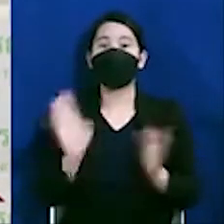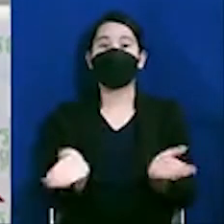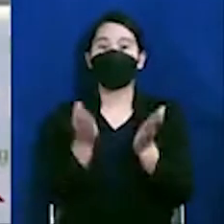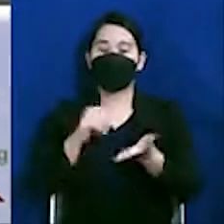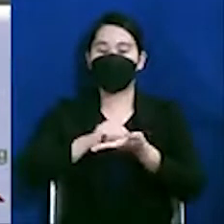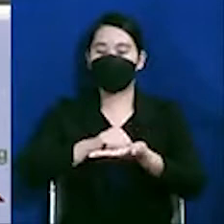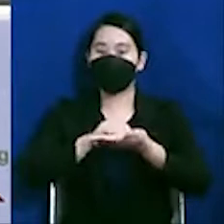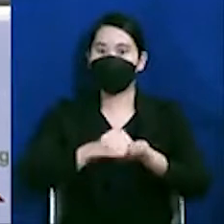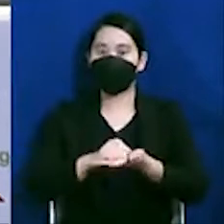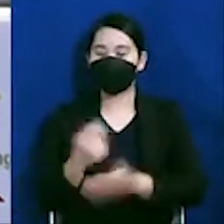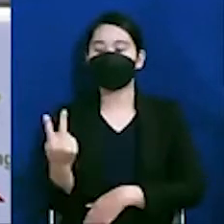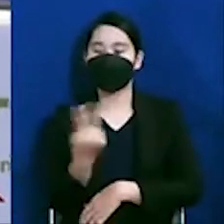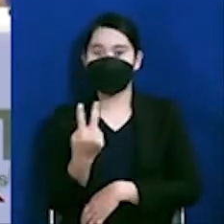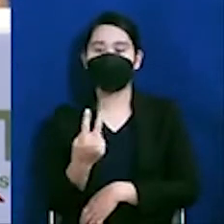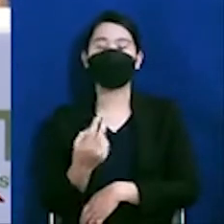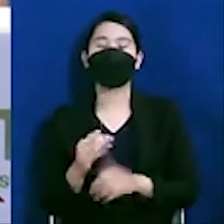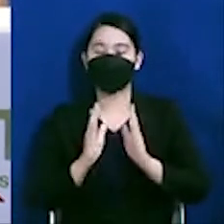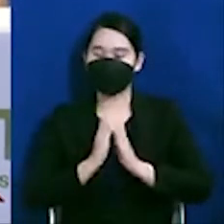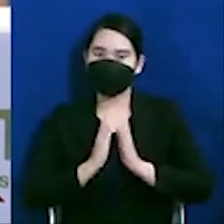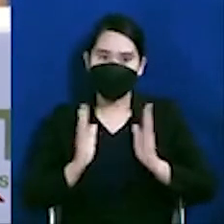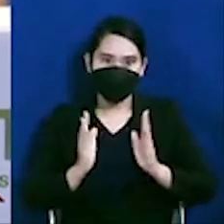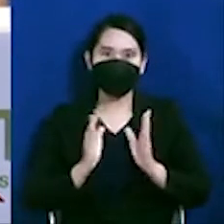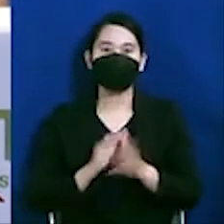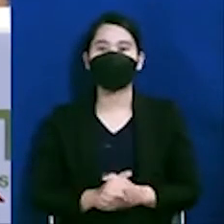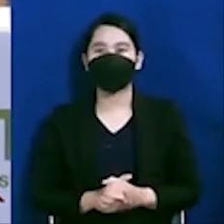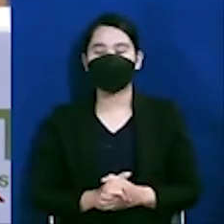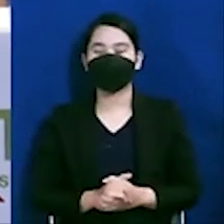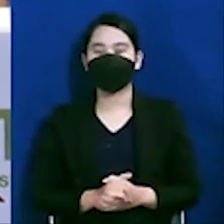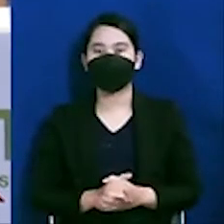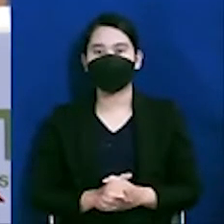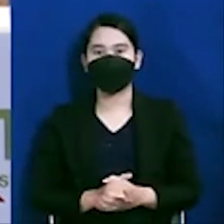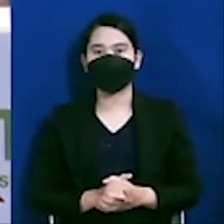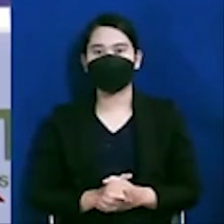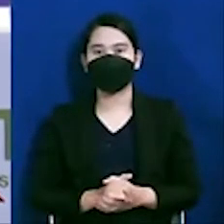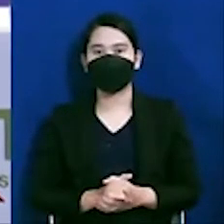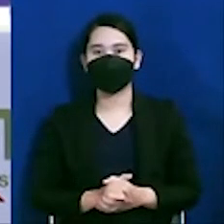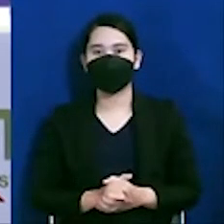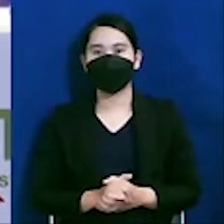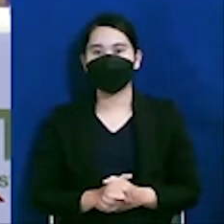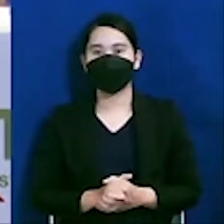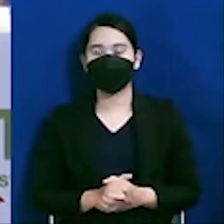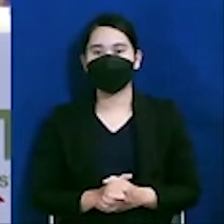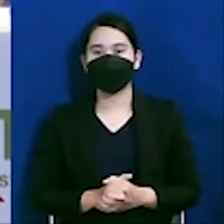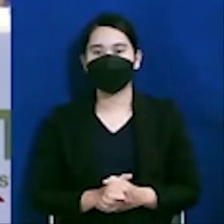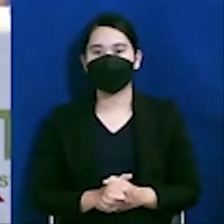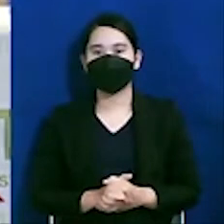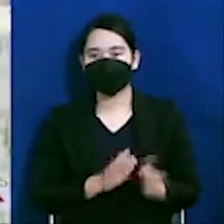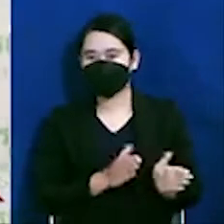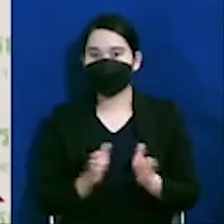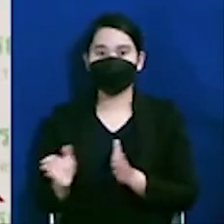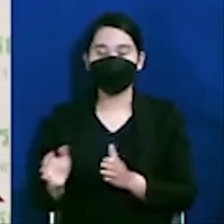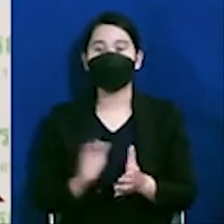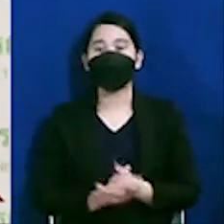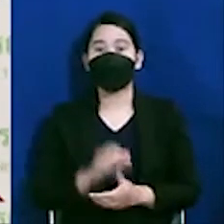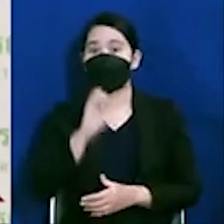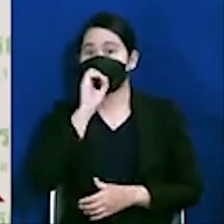ท่านนายแพทย์ทางเรียกนะครับกรัษนัยรวิวงศ์ครับขอบพระคุณนะ 2ท่านครับนะครับแล้วในช่วงท้ายนะครับ